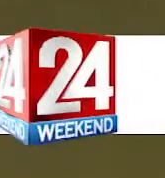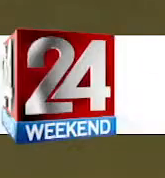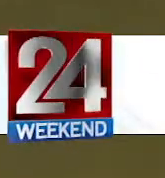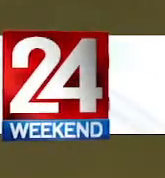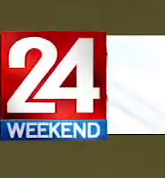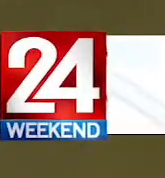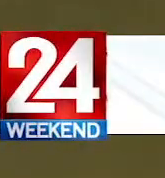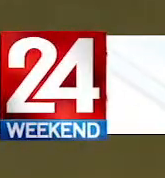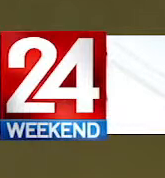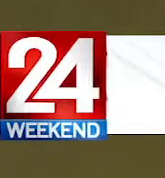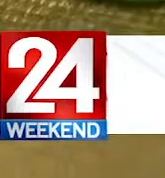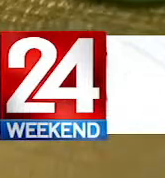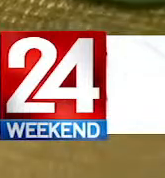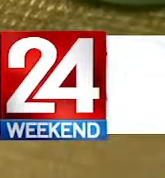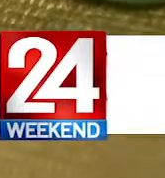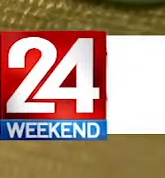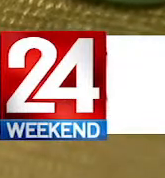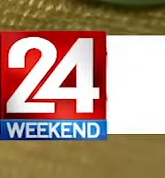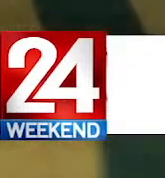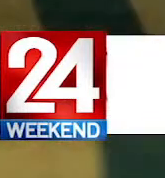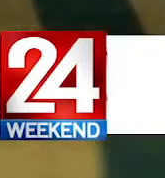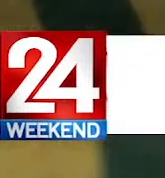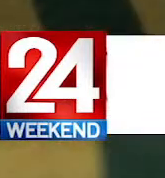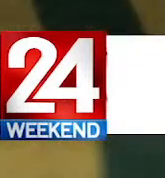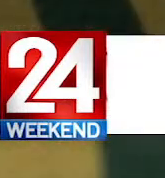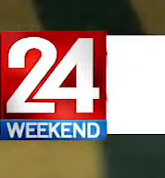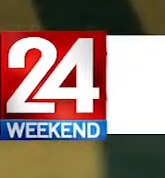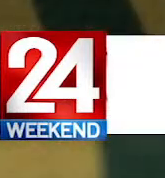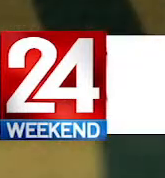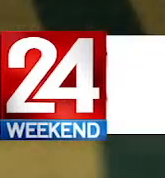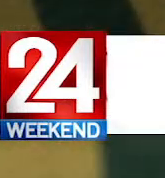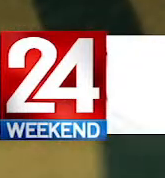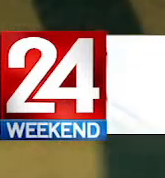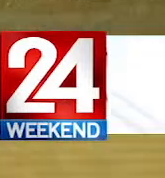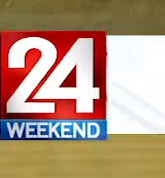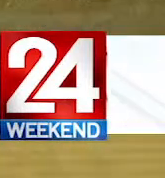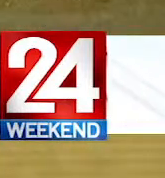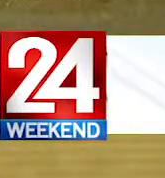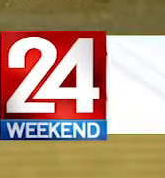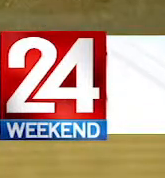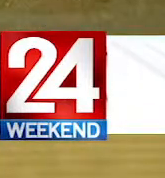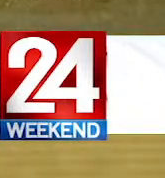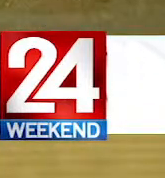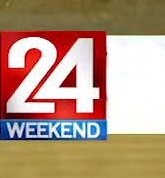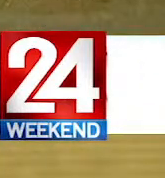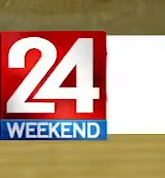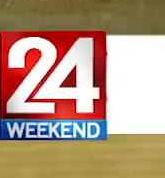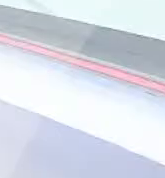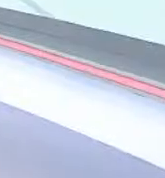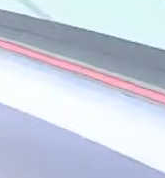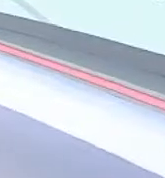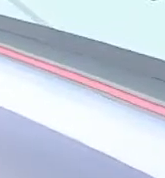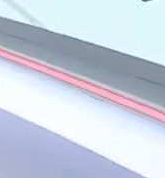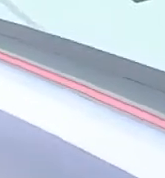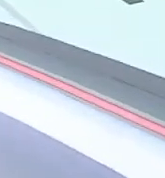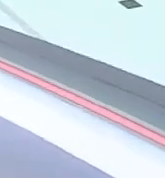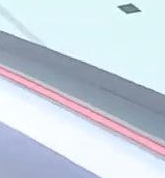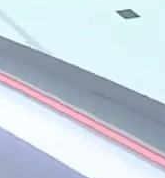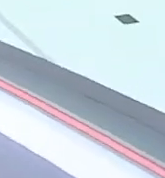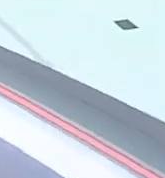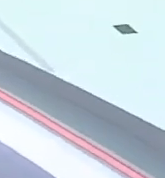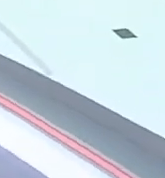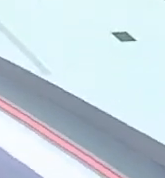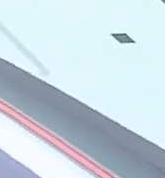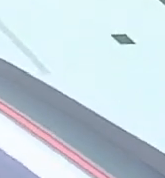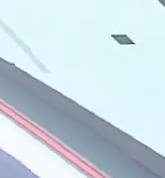At susunod, mga laruang holen, delikado raw sa kalusugan. Sa pagbabalik po yan ng